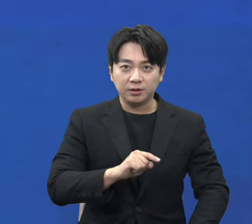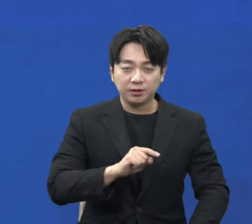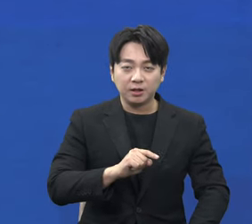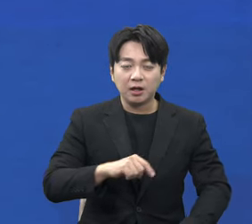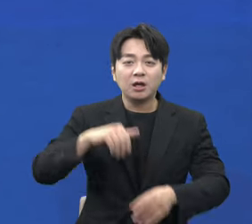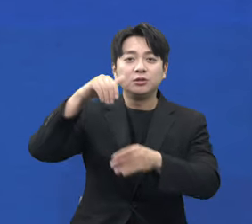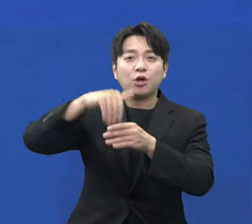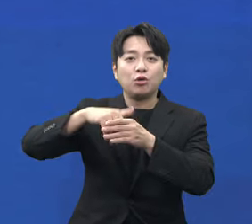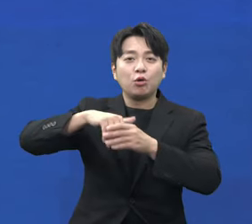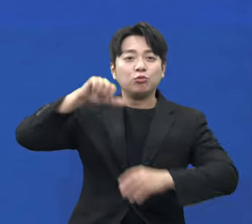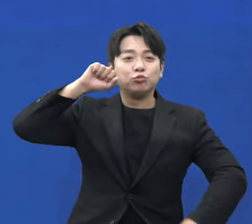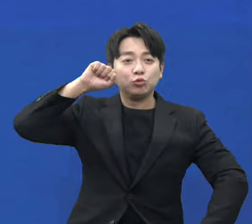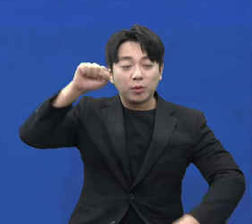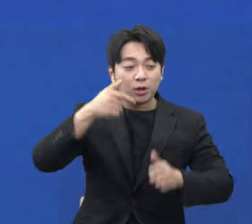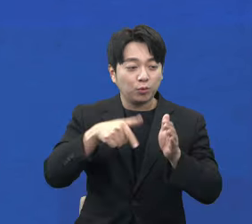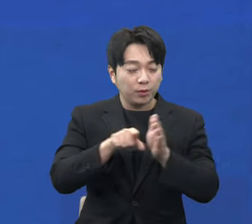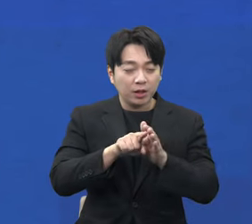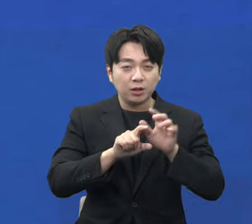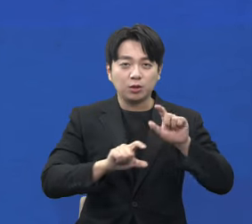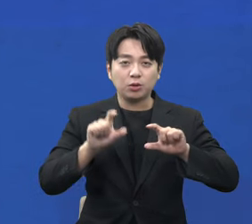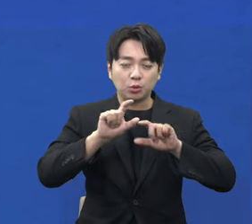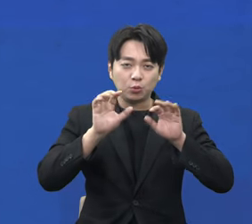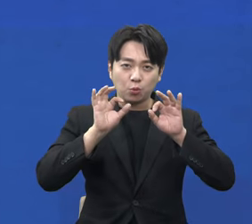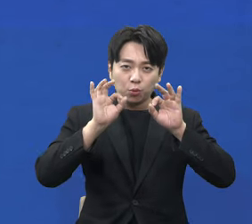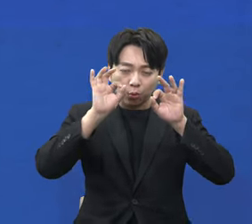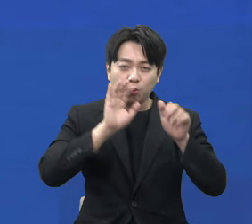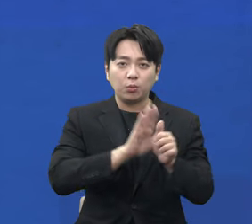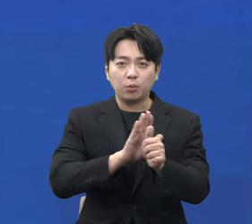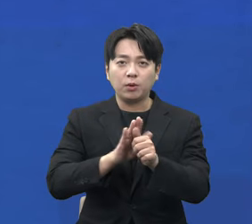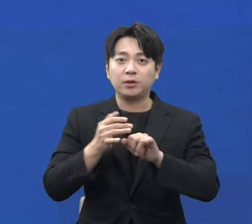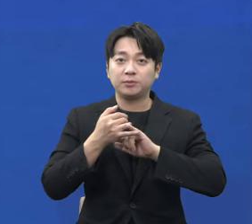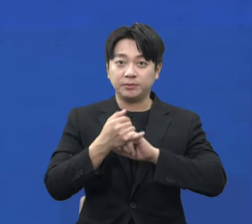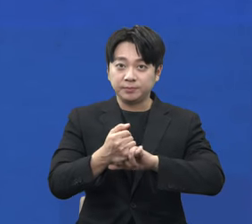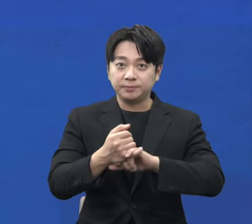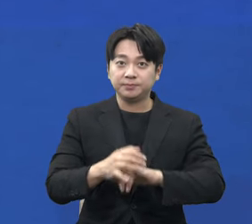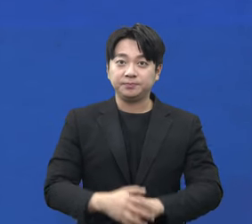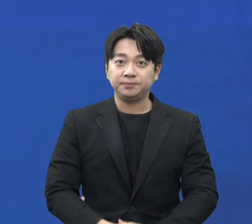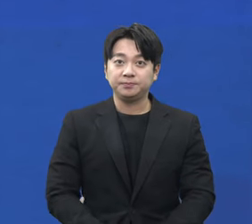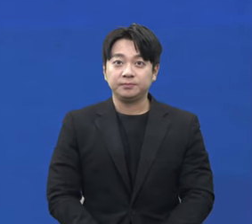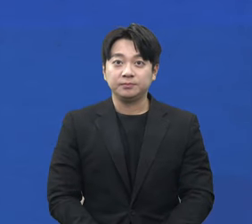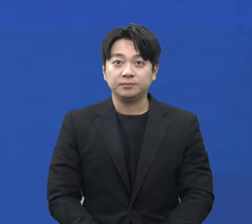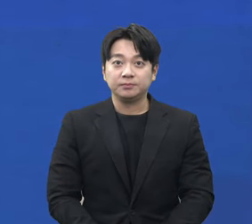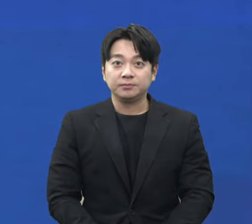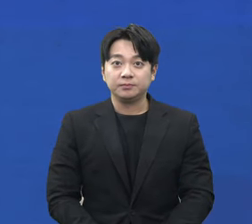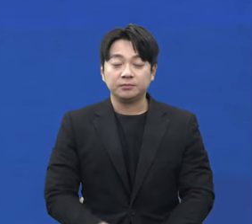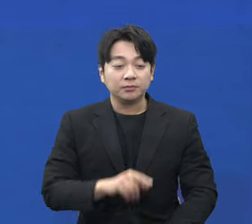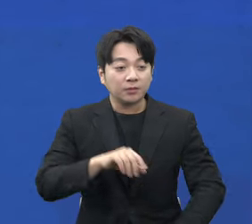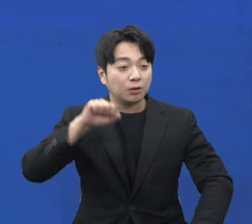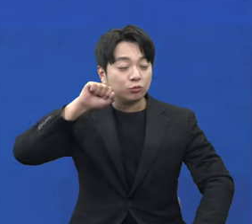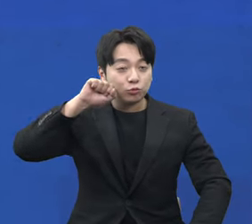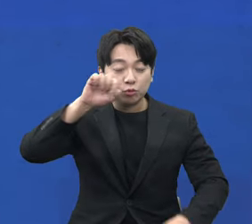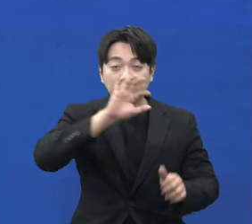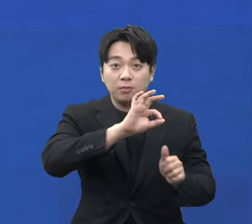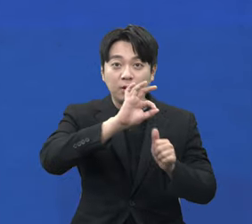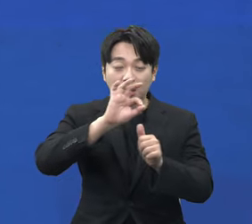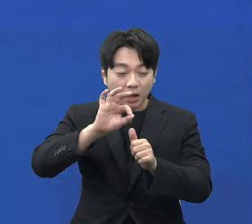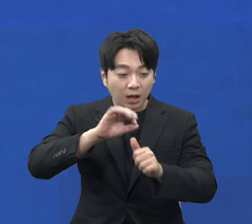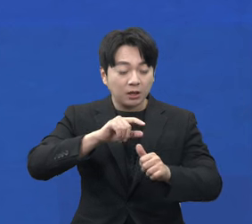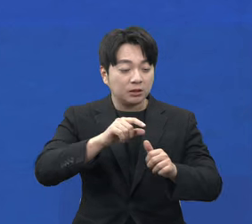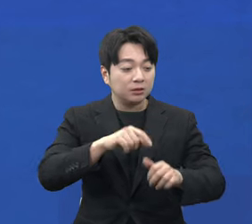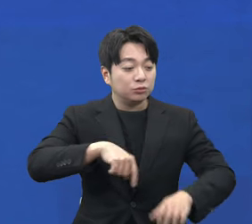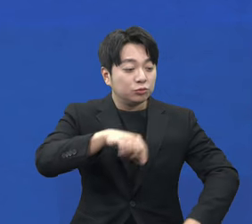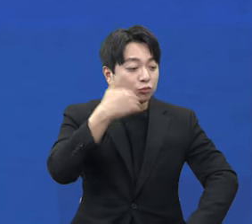지원하겠습니다. 시도당 대학생위원회 소속 및 출신 출마자를 전수조사하여 인재를